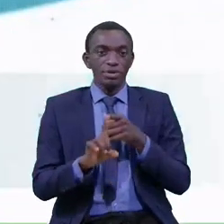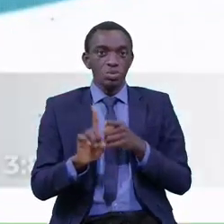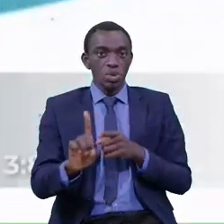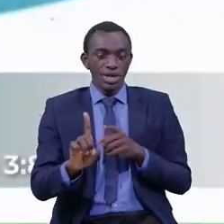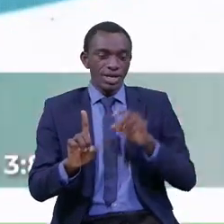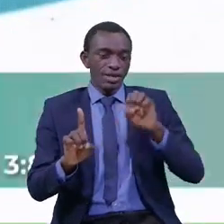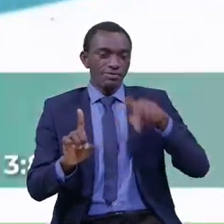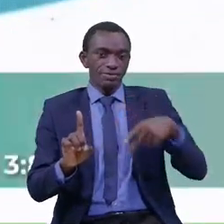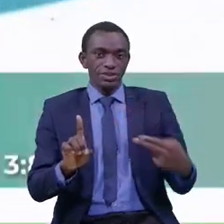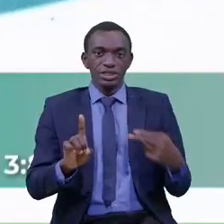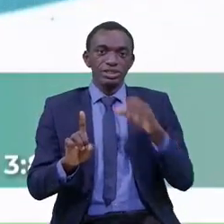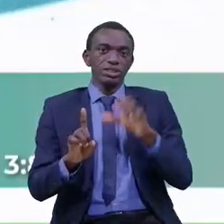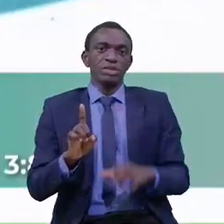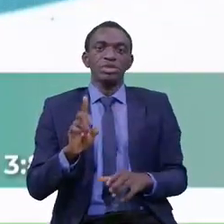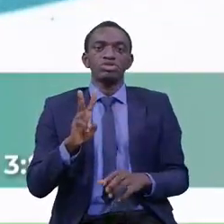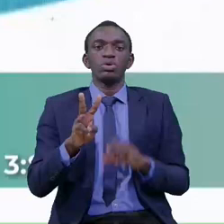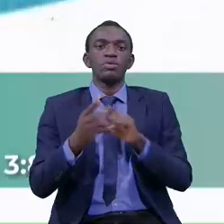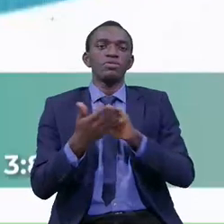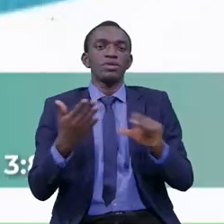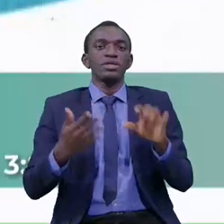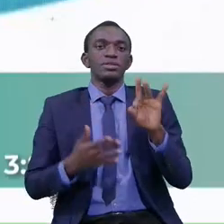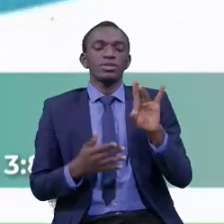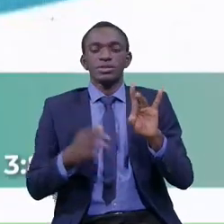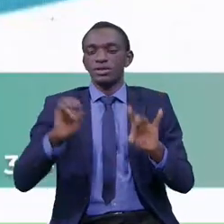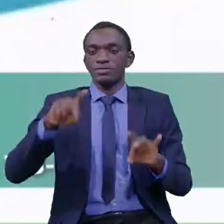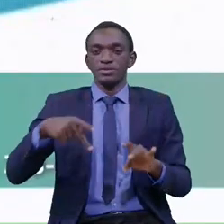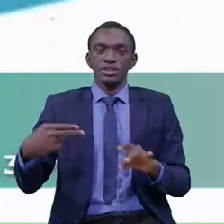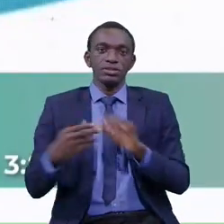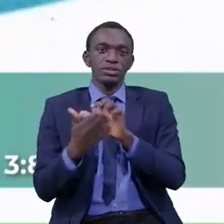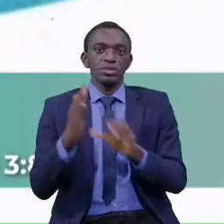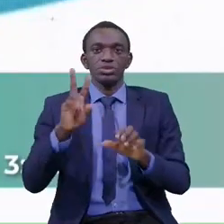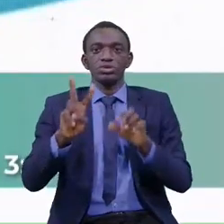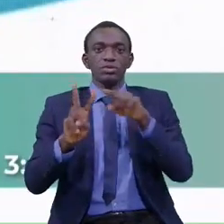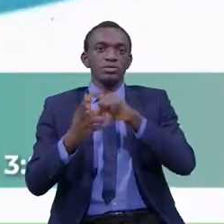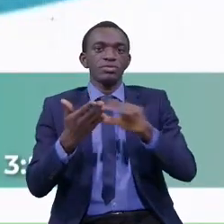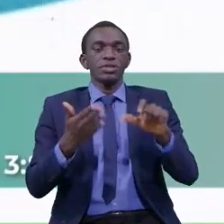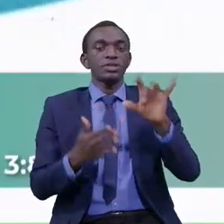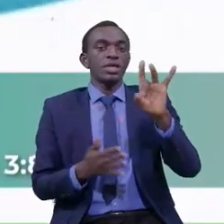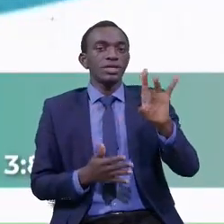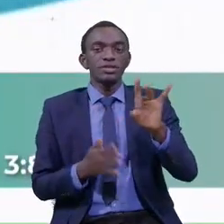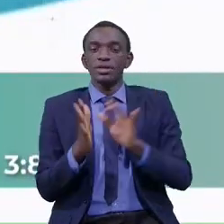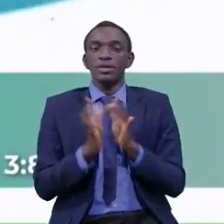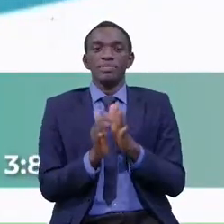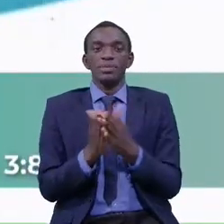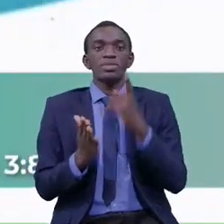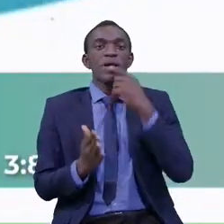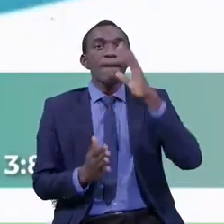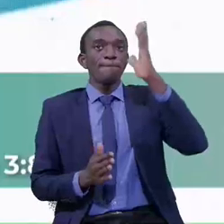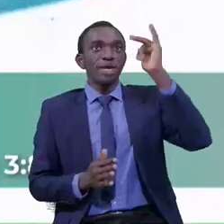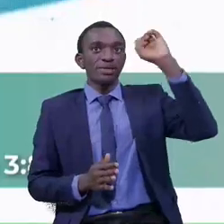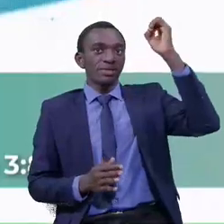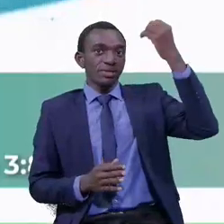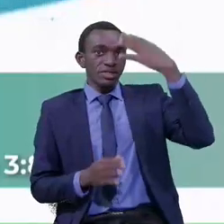8. Éphésiens chapitre 2, verset 8. Car c'est par la grâce que vous êtes sauvés. Ce n'est pas par les